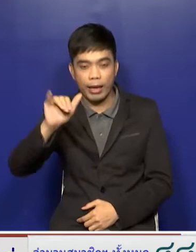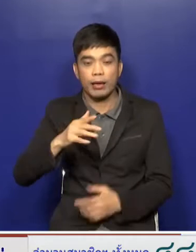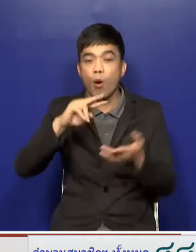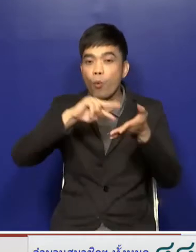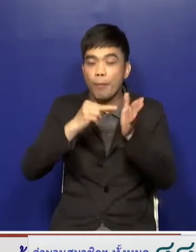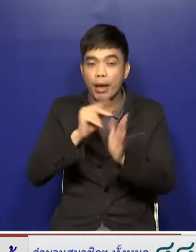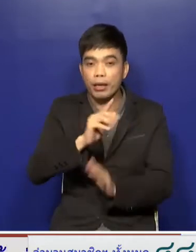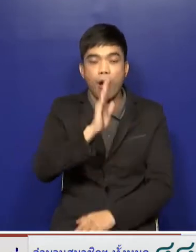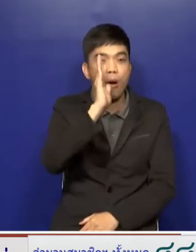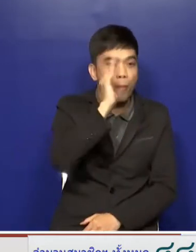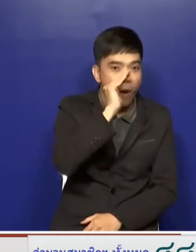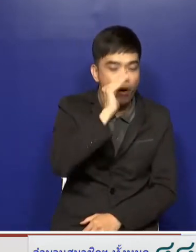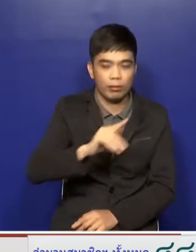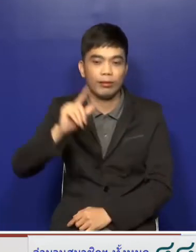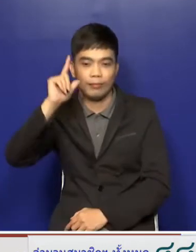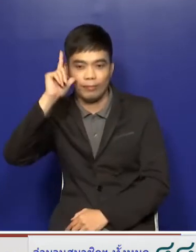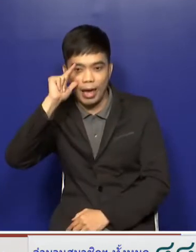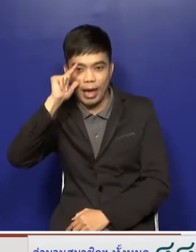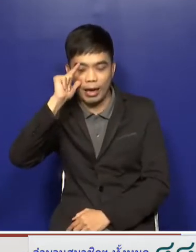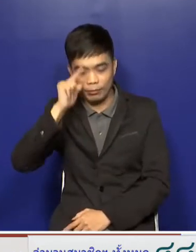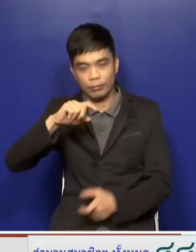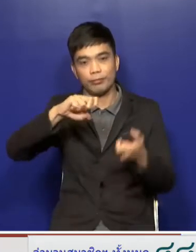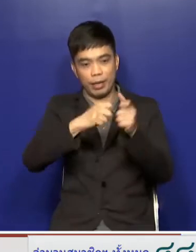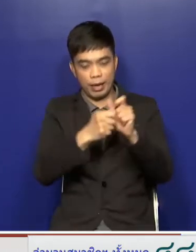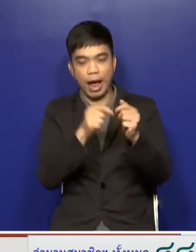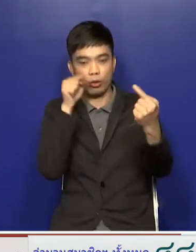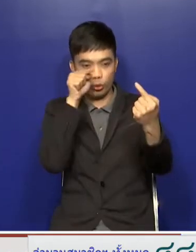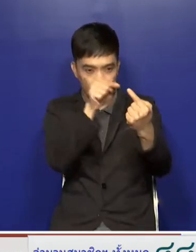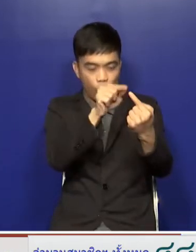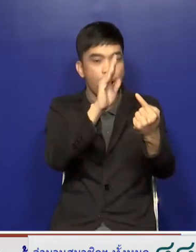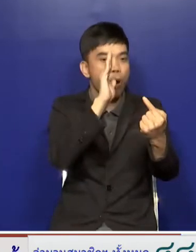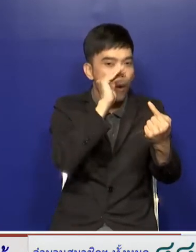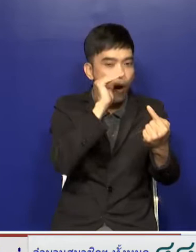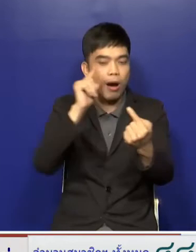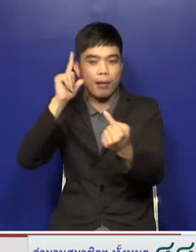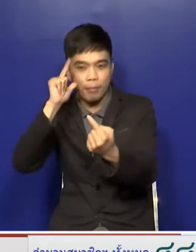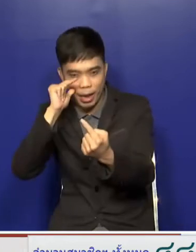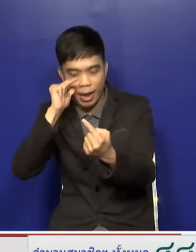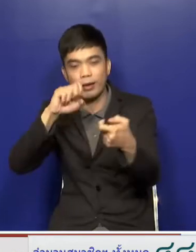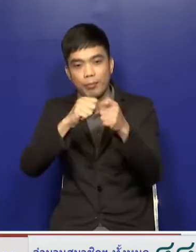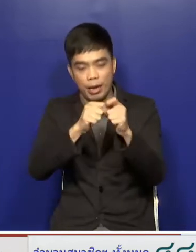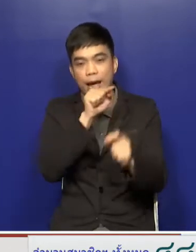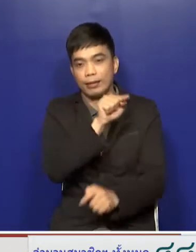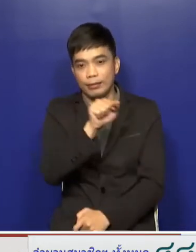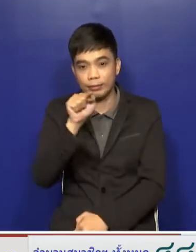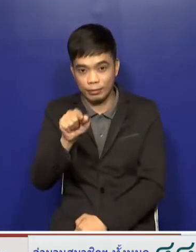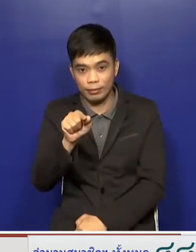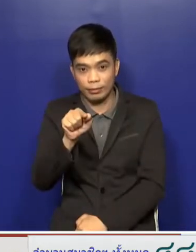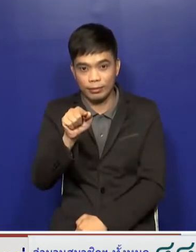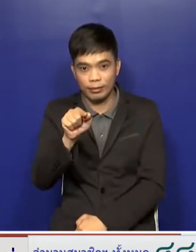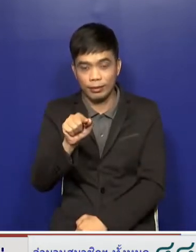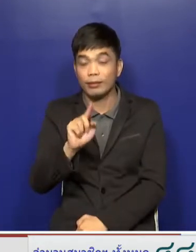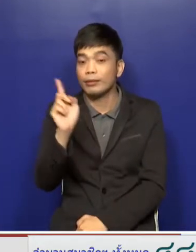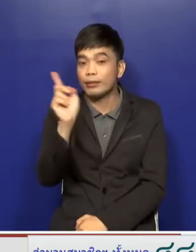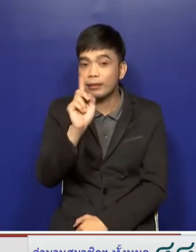่นะครัซึ่งเป็นผู้กระธรรม เสียส่วใหญ่นะครับ นั้น